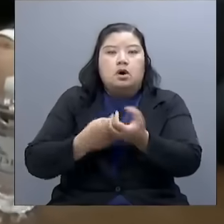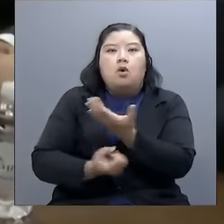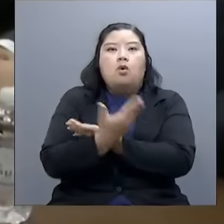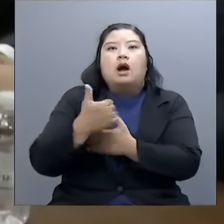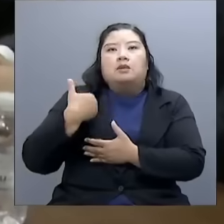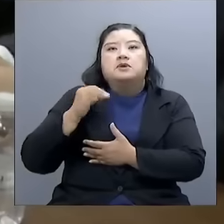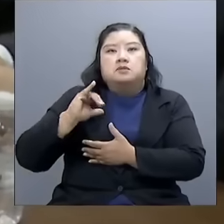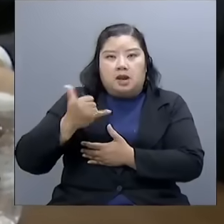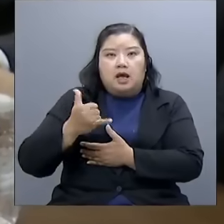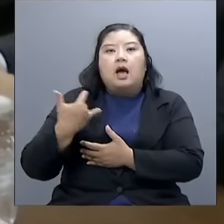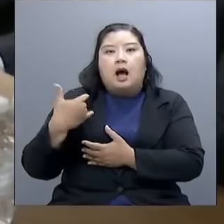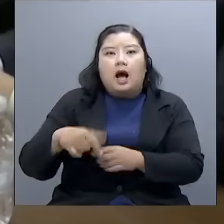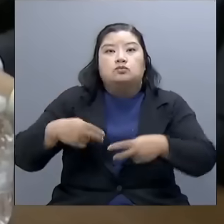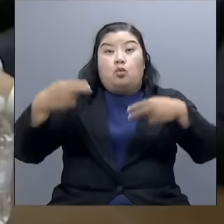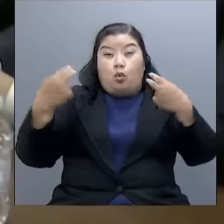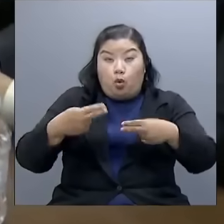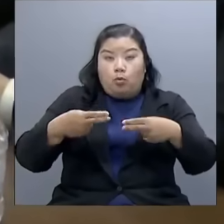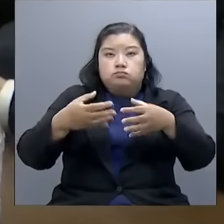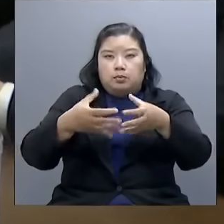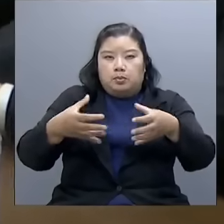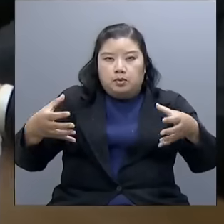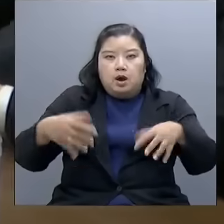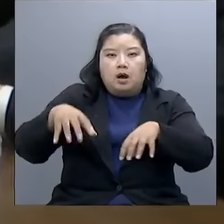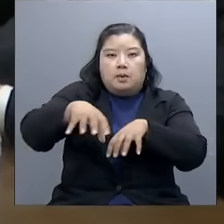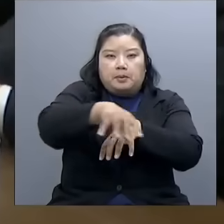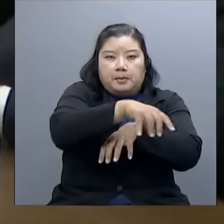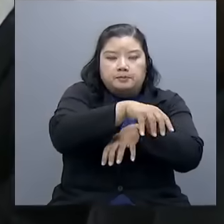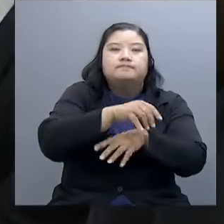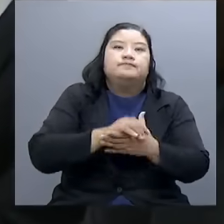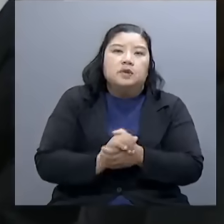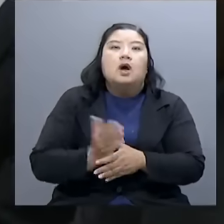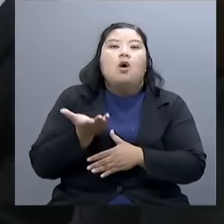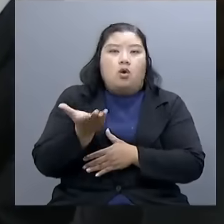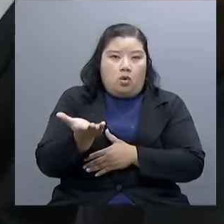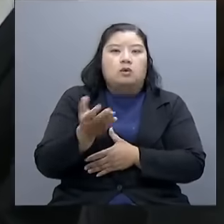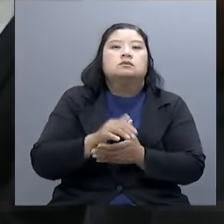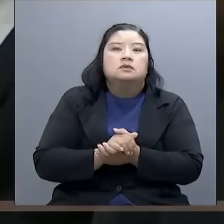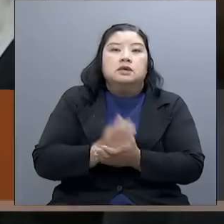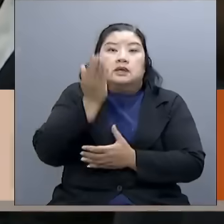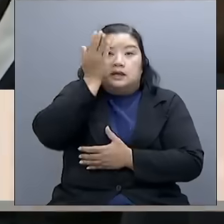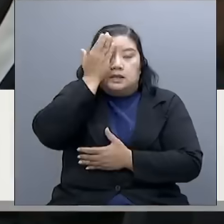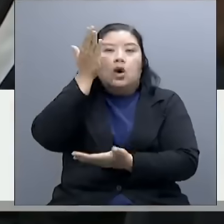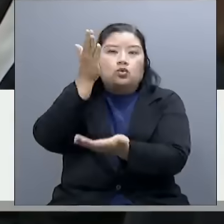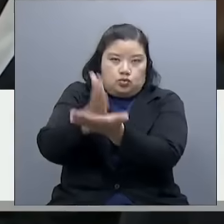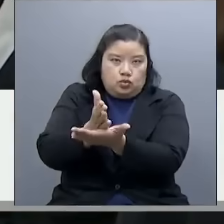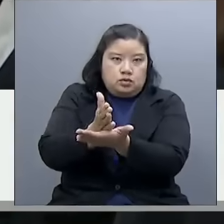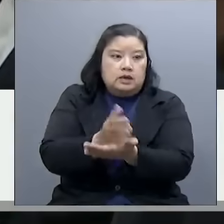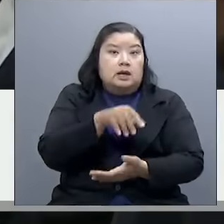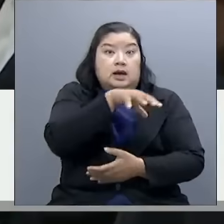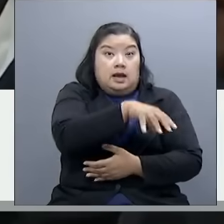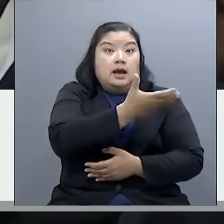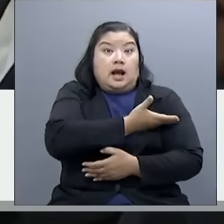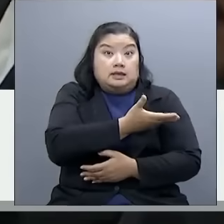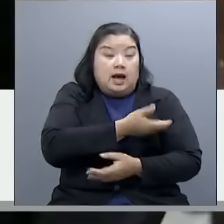ามที่จะขยายวงกว้างไปยังพื้นที่อื่นๆในภูมิภาคพร้อมทั้งเรียกร้องให้อิสราเอลยุติการโจมตีกาซาโดยเร็วที่สุด